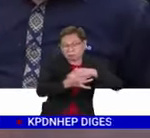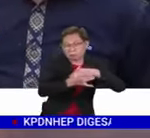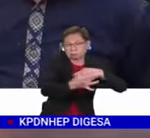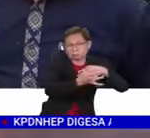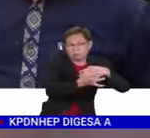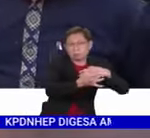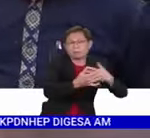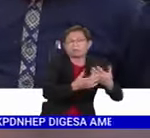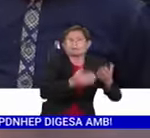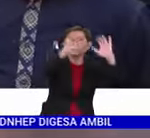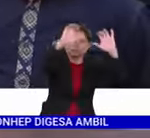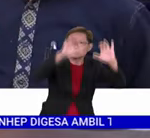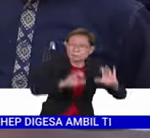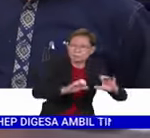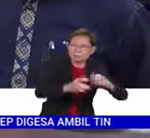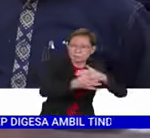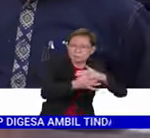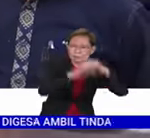teknologi-teknologi dari segi mekanisasi,